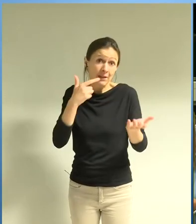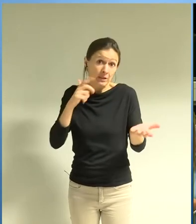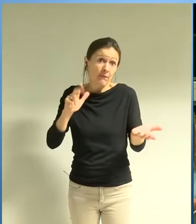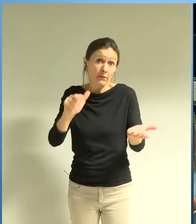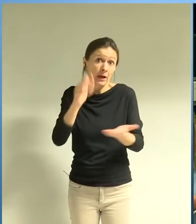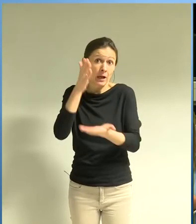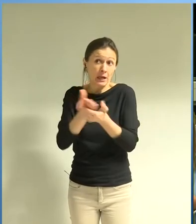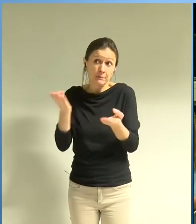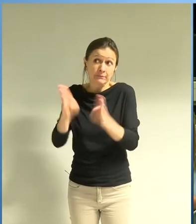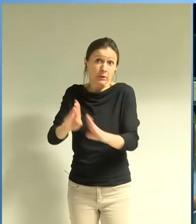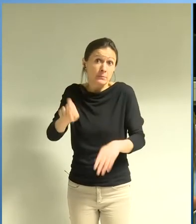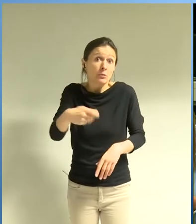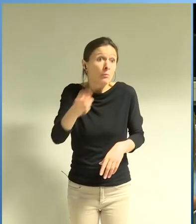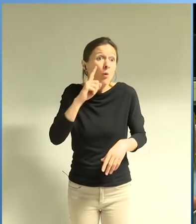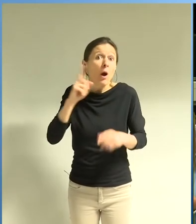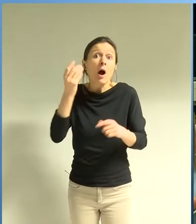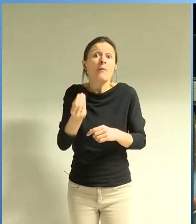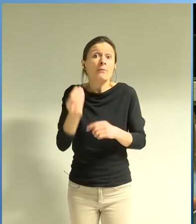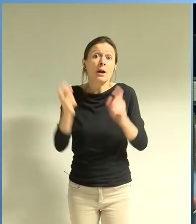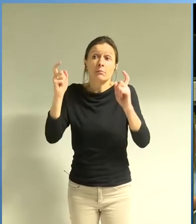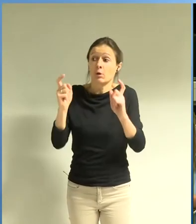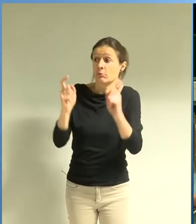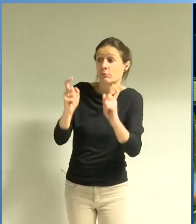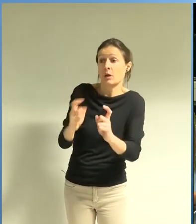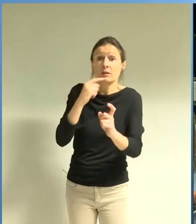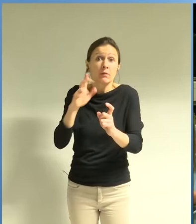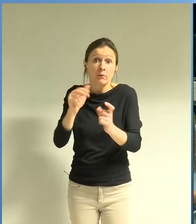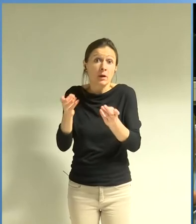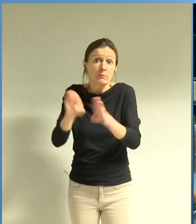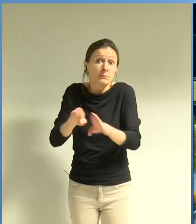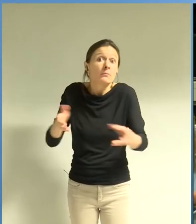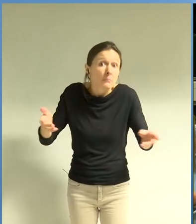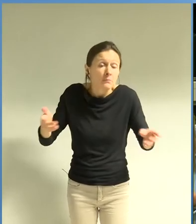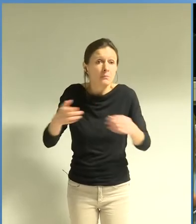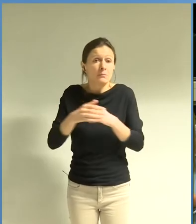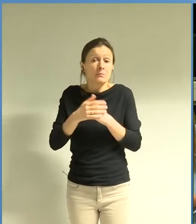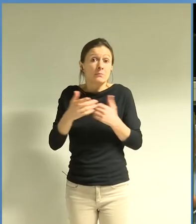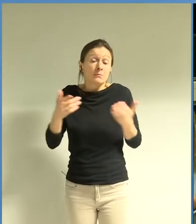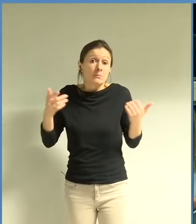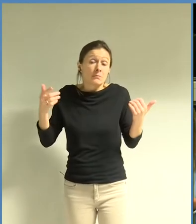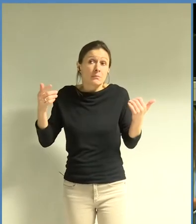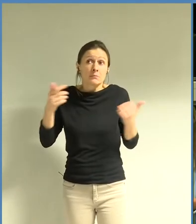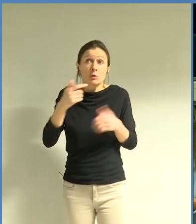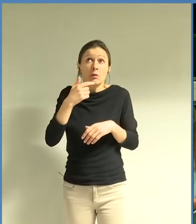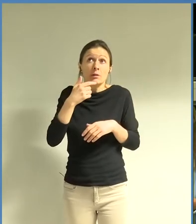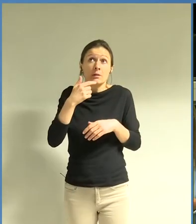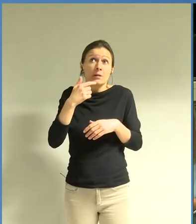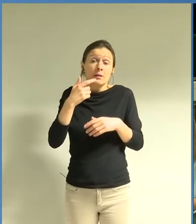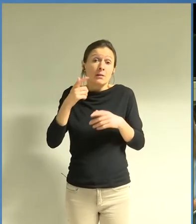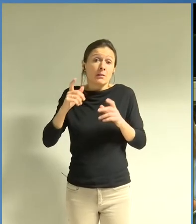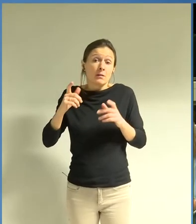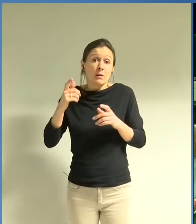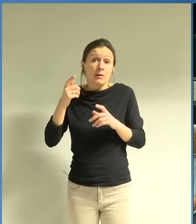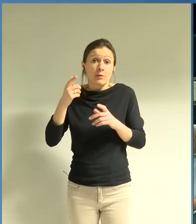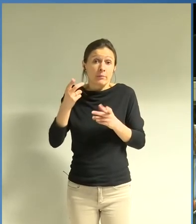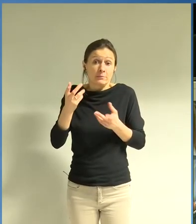parce qu'il ya moins d'enfants et s'agit pas là de réaffecter des moyens financiers ou humains dans l'enseignement c'est une